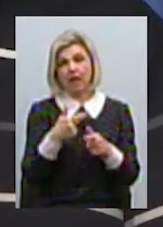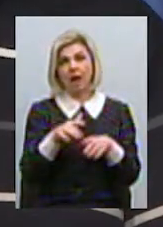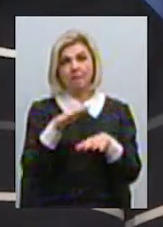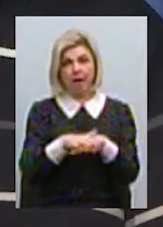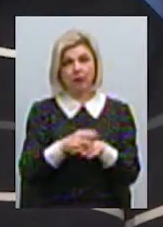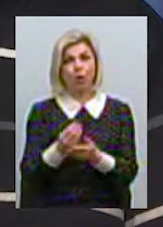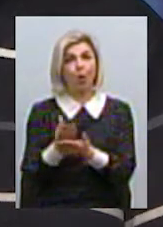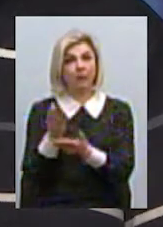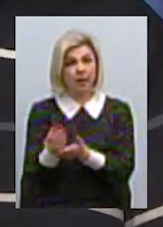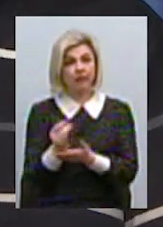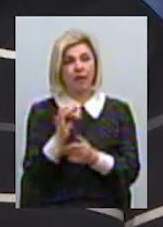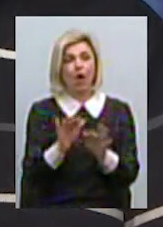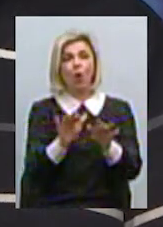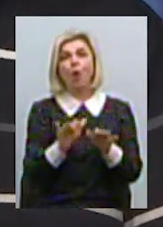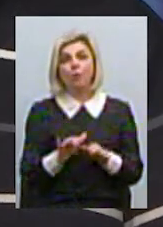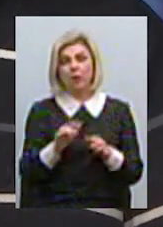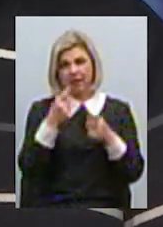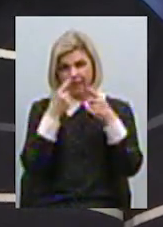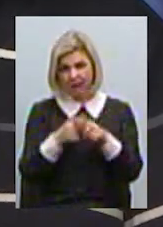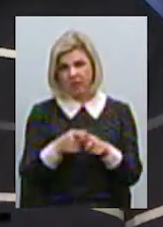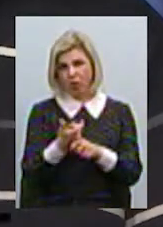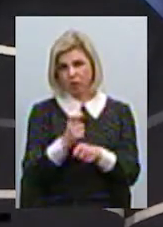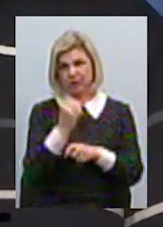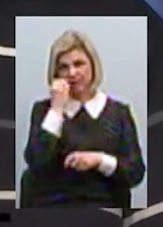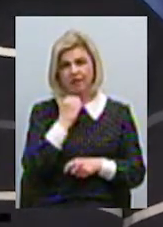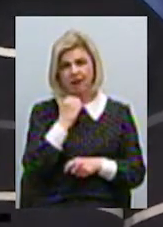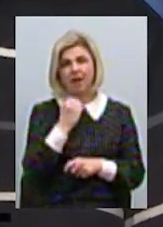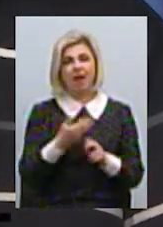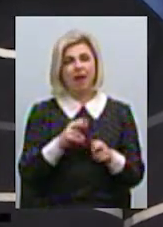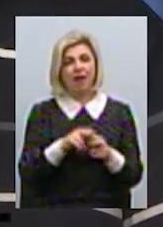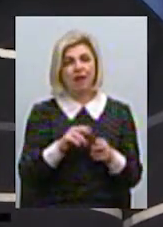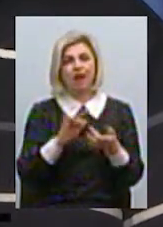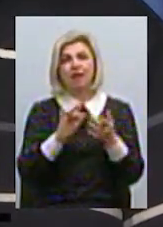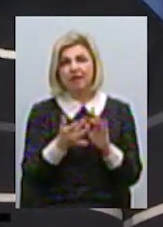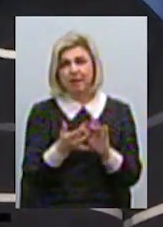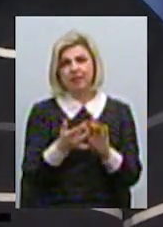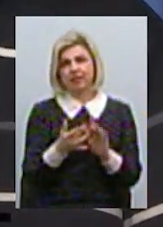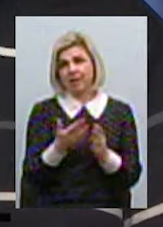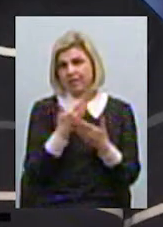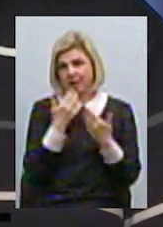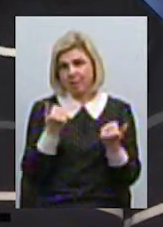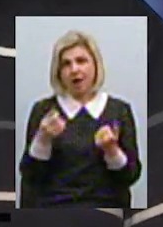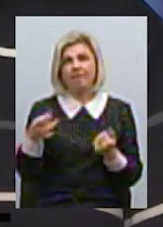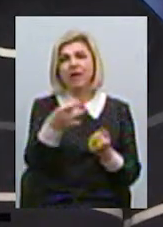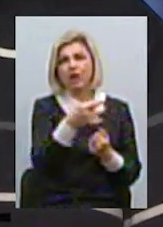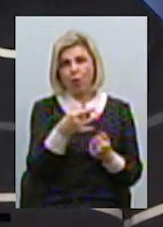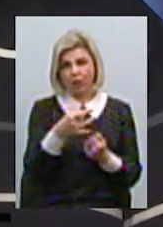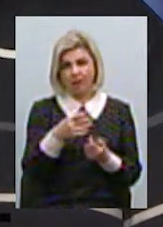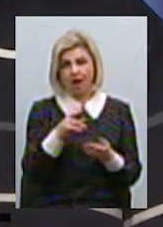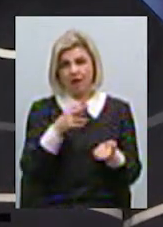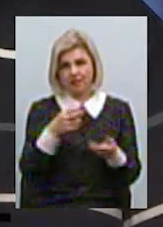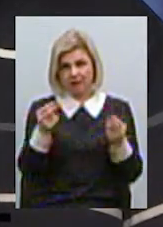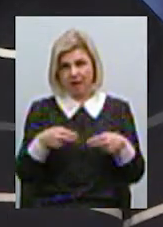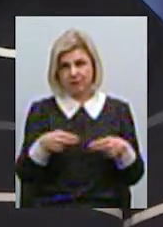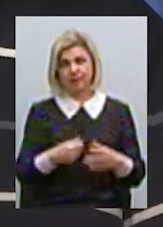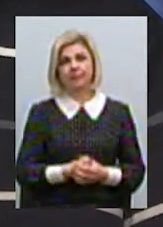І сама комп'ютерна техніка дуже стара. У цієї електрифікації, електронізації немає районних раців. Чи передбачається